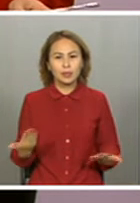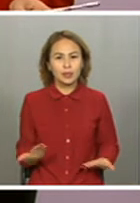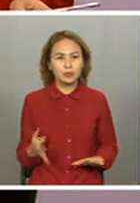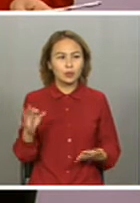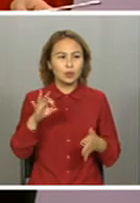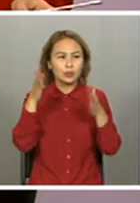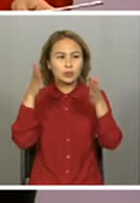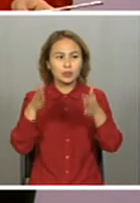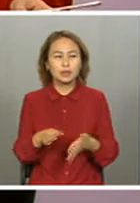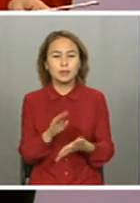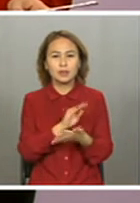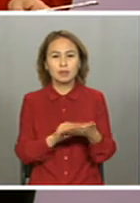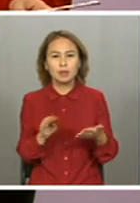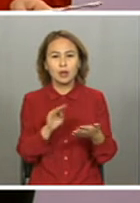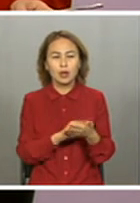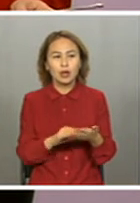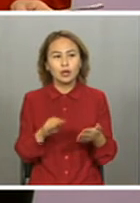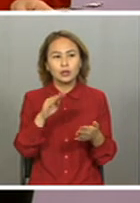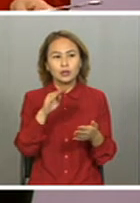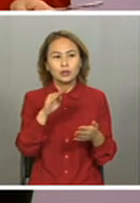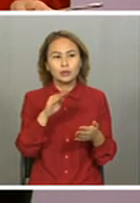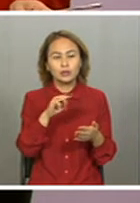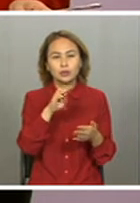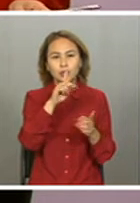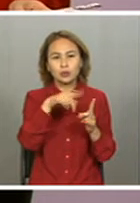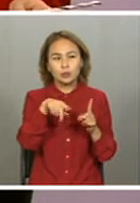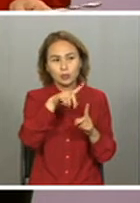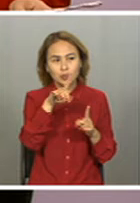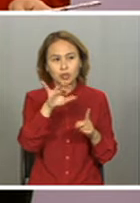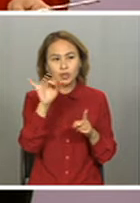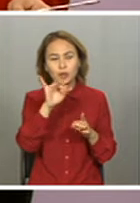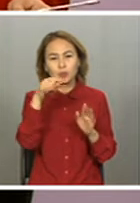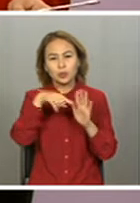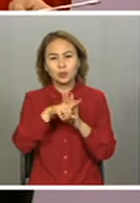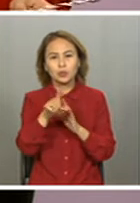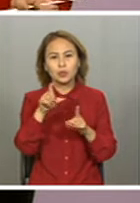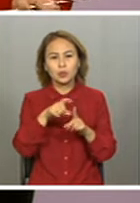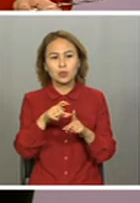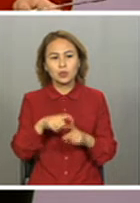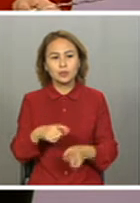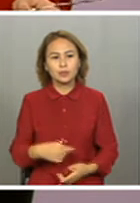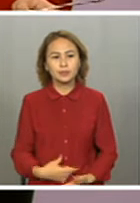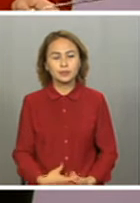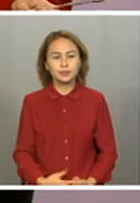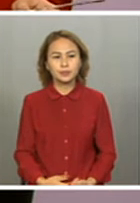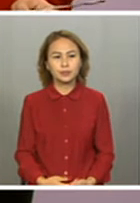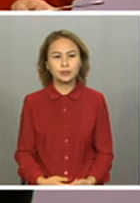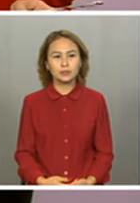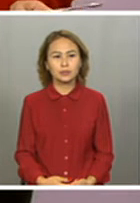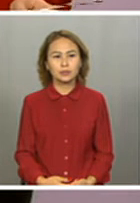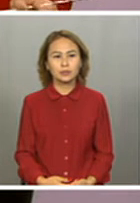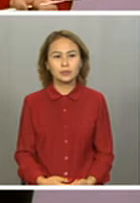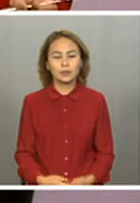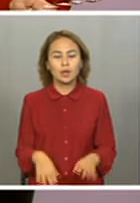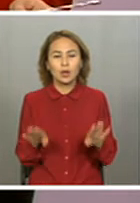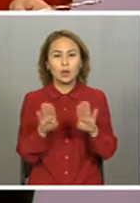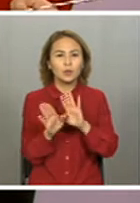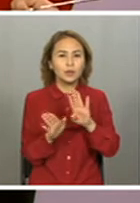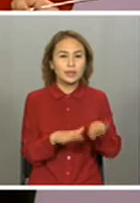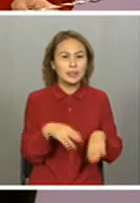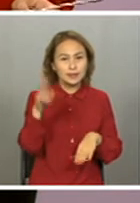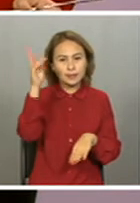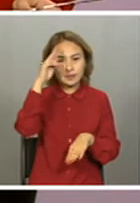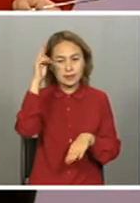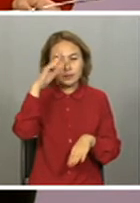баянымды жазамын. Түбір сөз және туынды сөз. Біз сендермен өткен сабақта